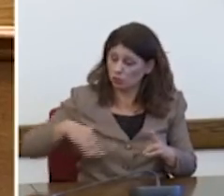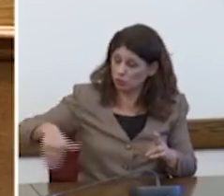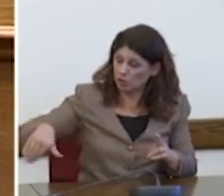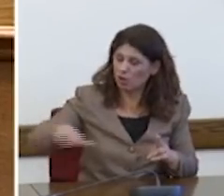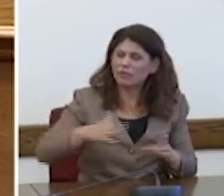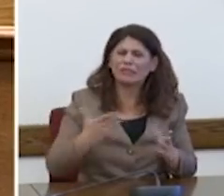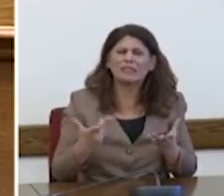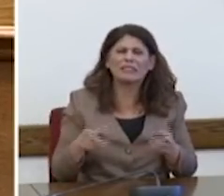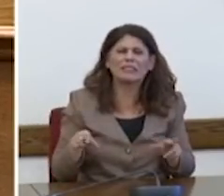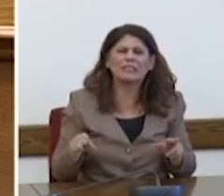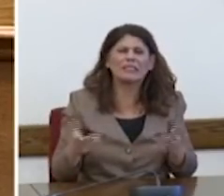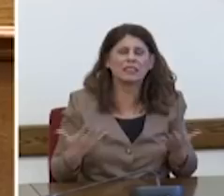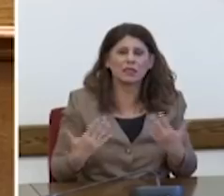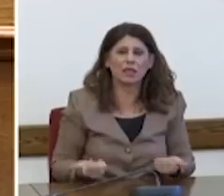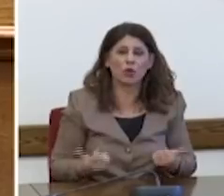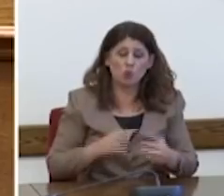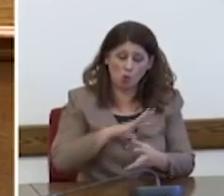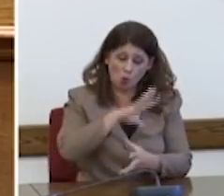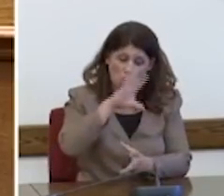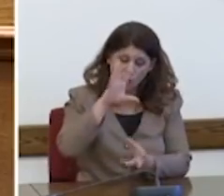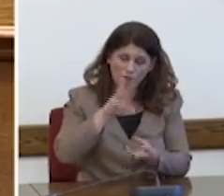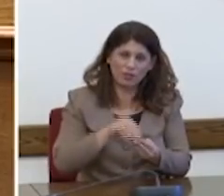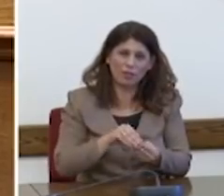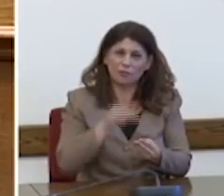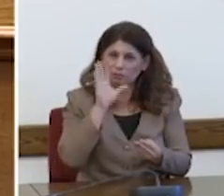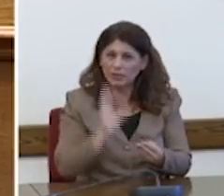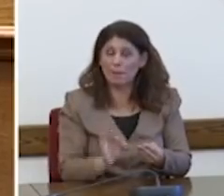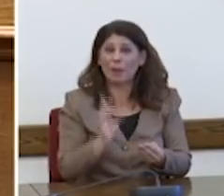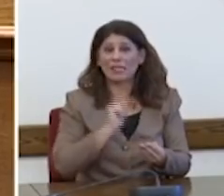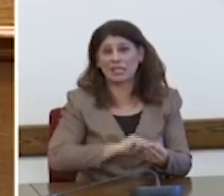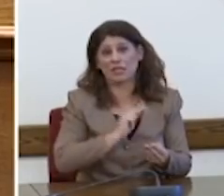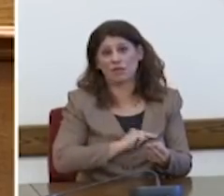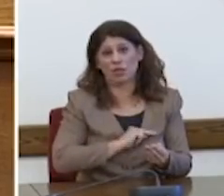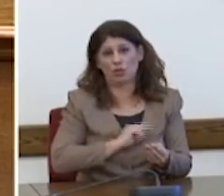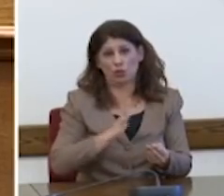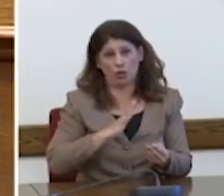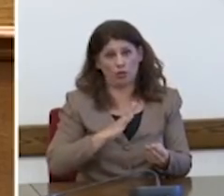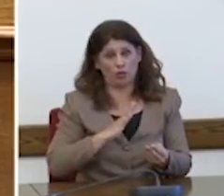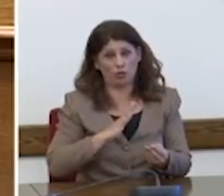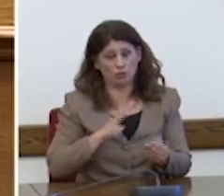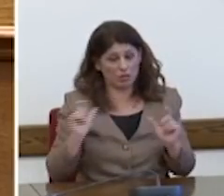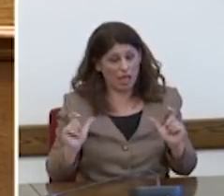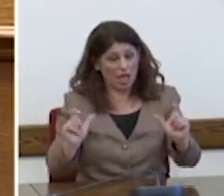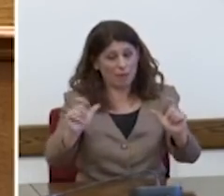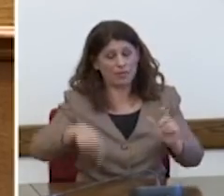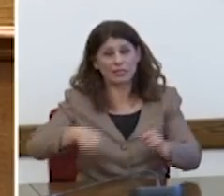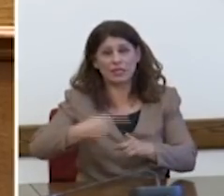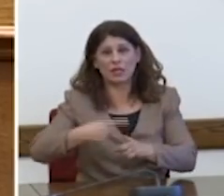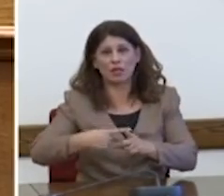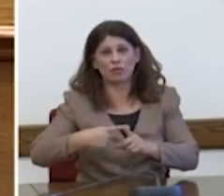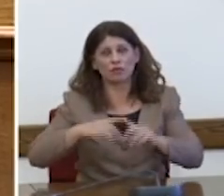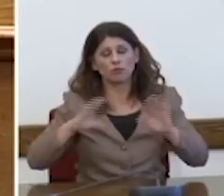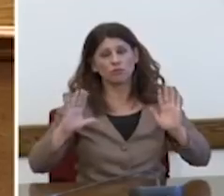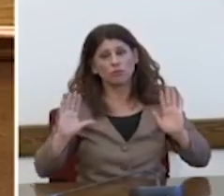σχέση έχουν όλα τα παραπάνω με τα πραγματικά συμφέροντα του λαού και την άμυνα της χώρας? Εκτός